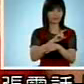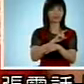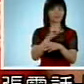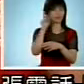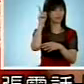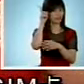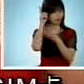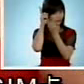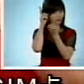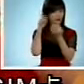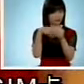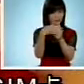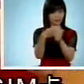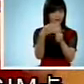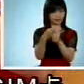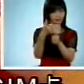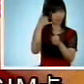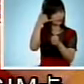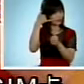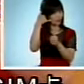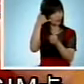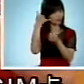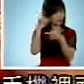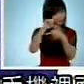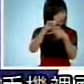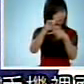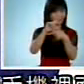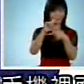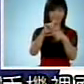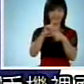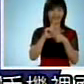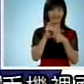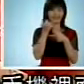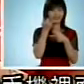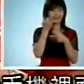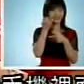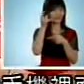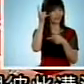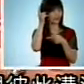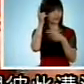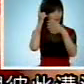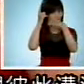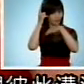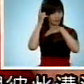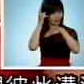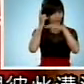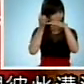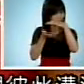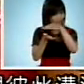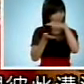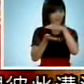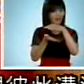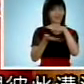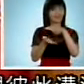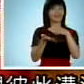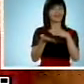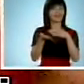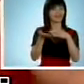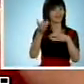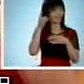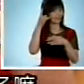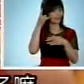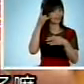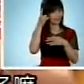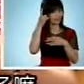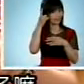一张电话卡，那这就是一个 SIM 卡他可以用在他的手机里面， 是 这样子就用，而且他们彼此沟通就